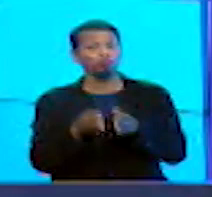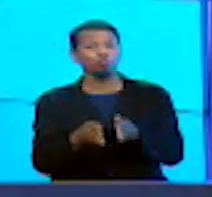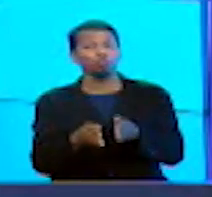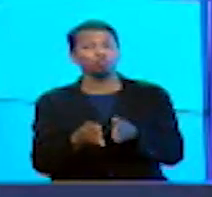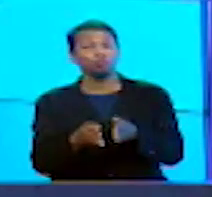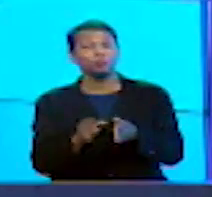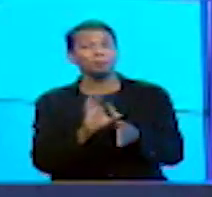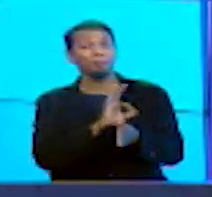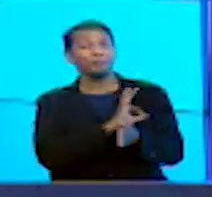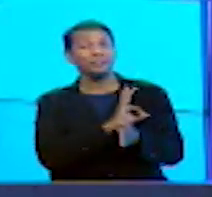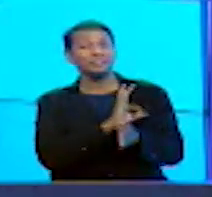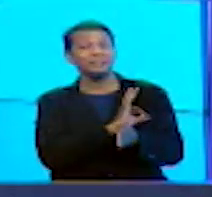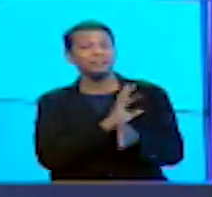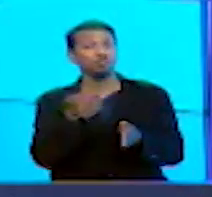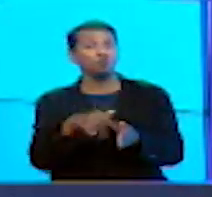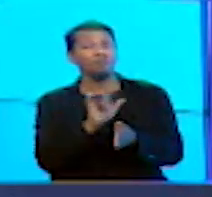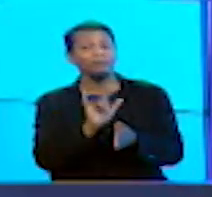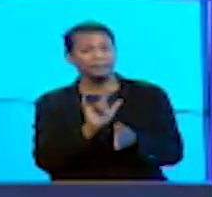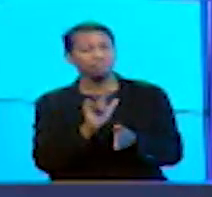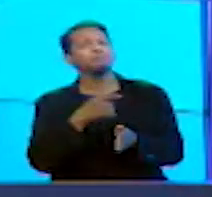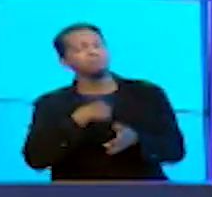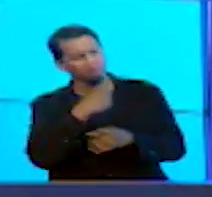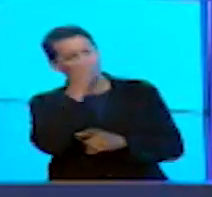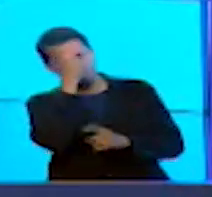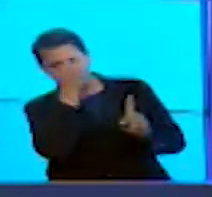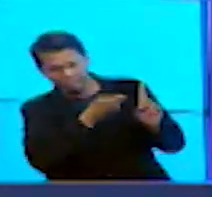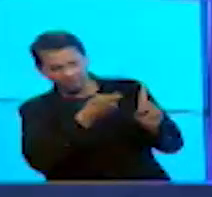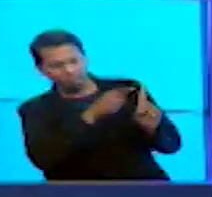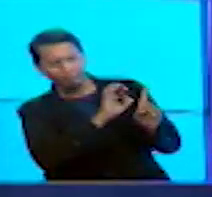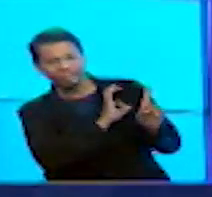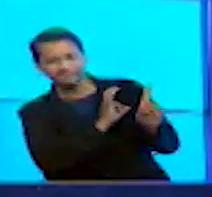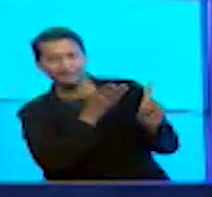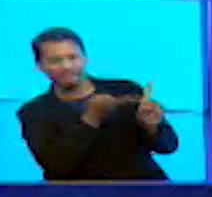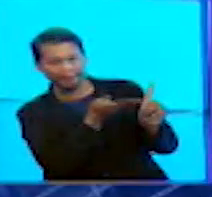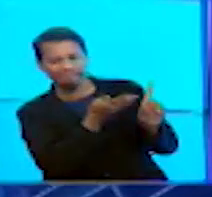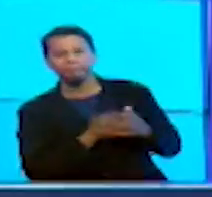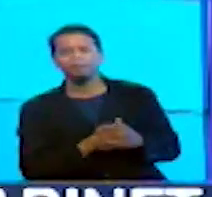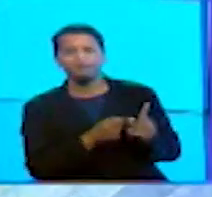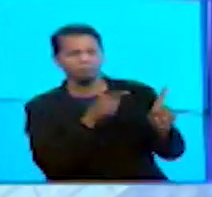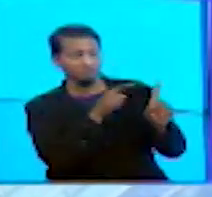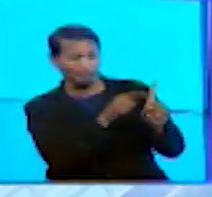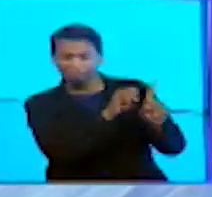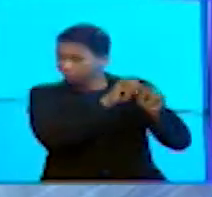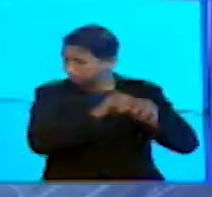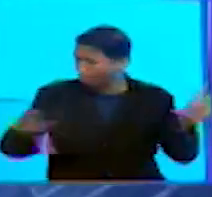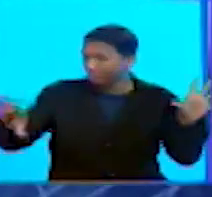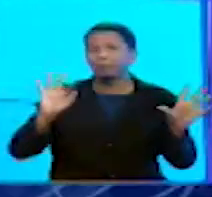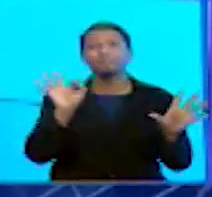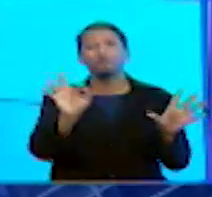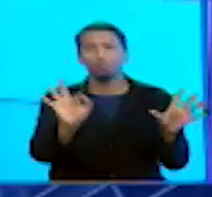Presiden Joko Widodo, sebelum beliau menyatakan atau mengumumkan mengenai